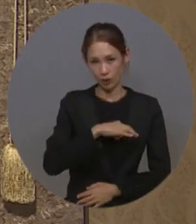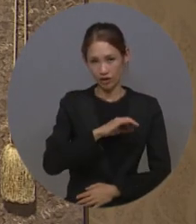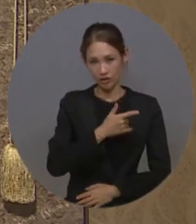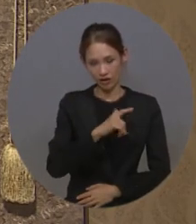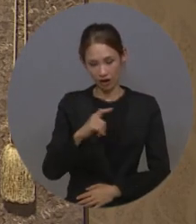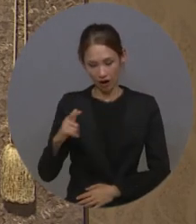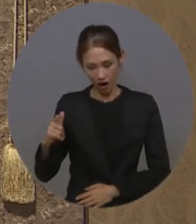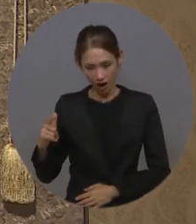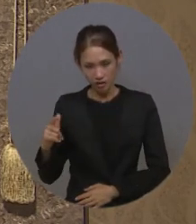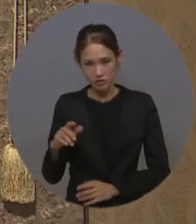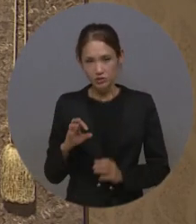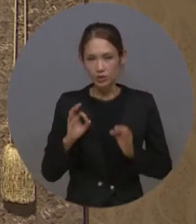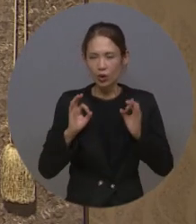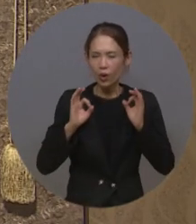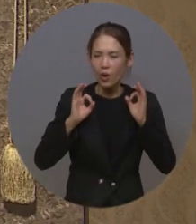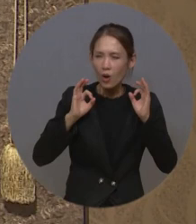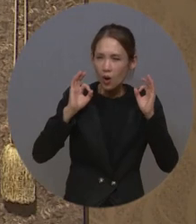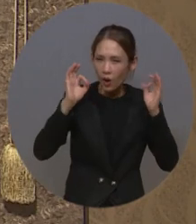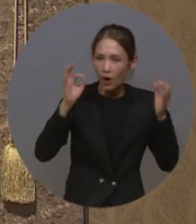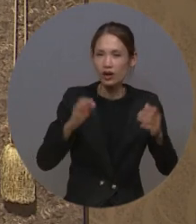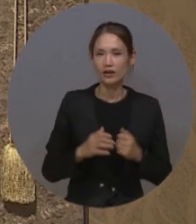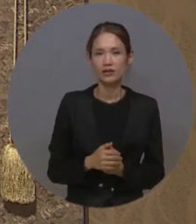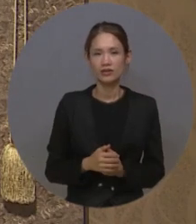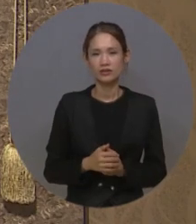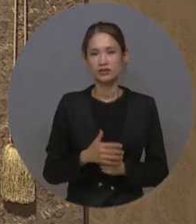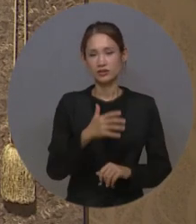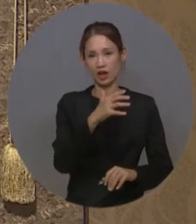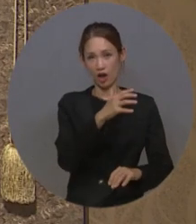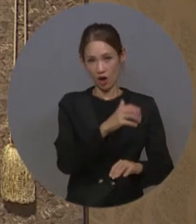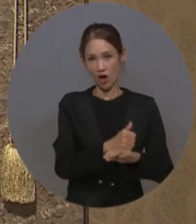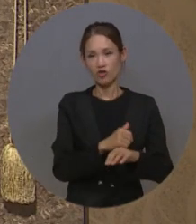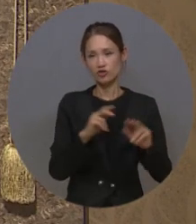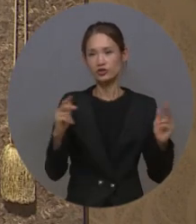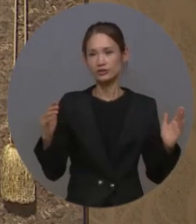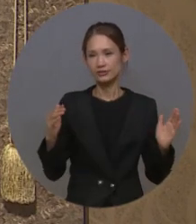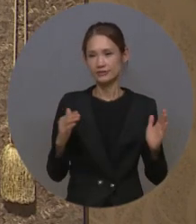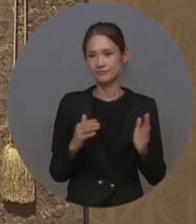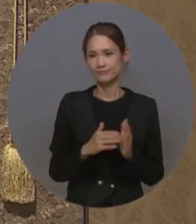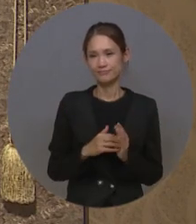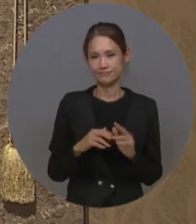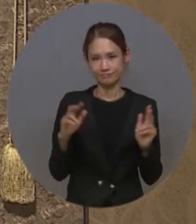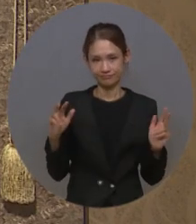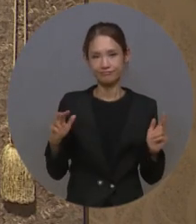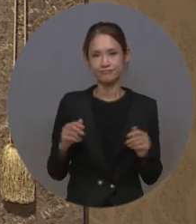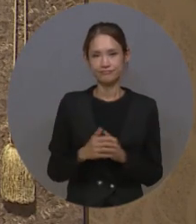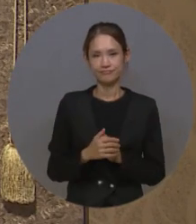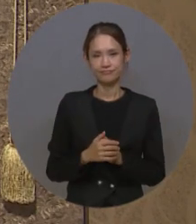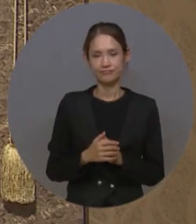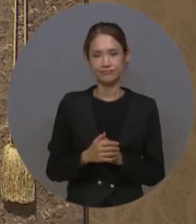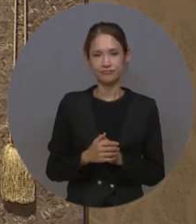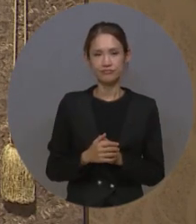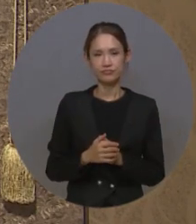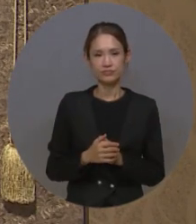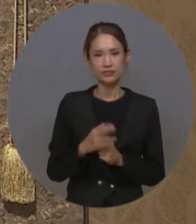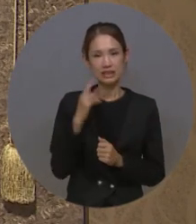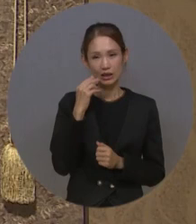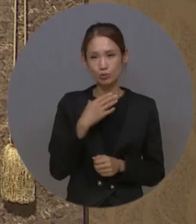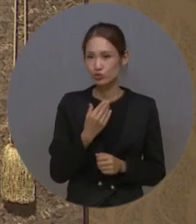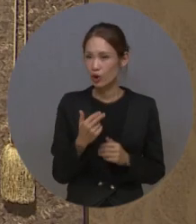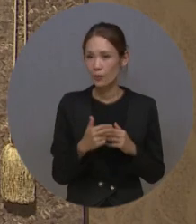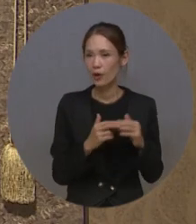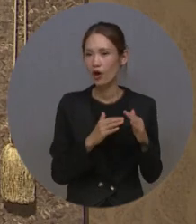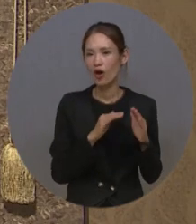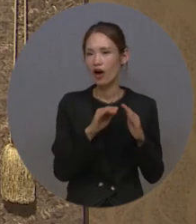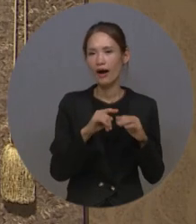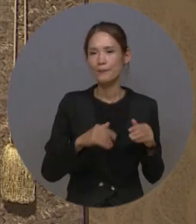받고 하는 데까지 노력을 했어. 결국은 여기까지 왔죠. 네. 이제는 굳이 병원에 가지 않고도 할 수